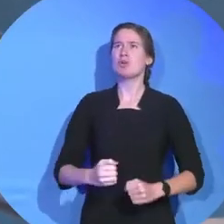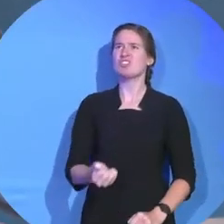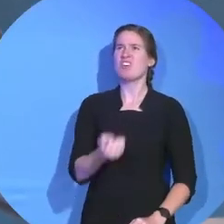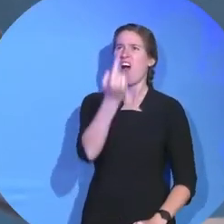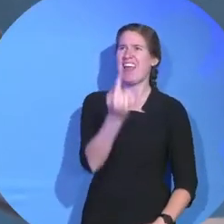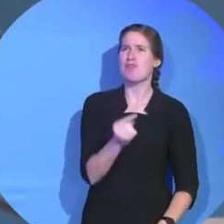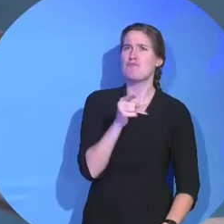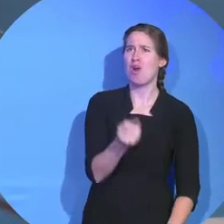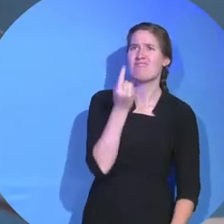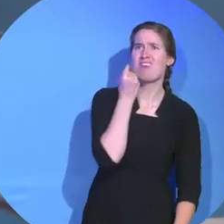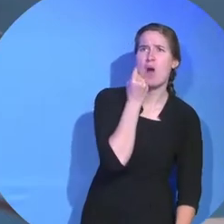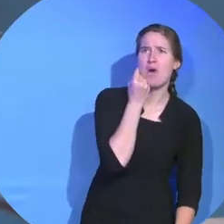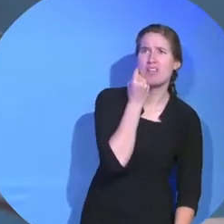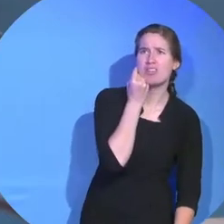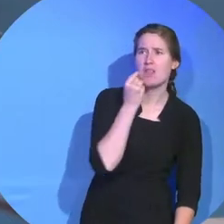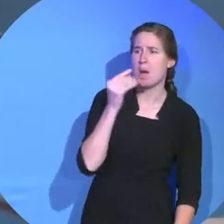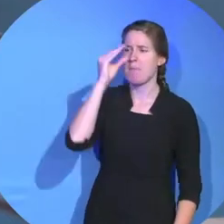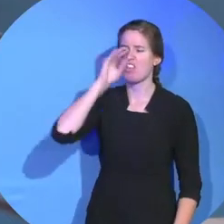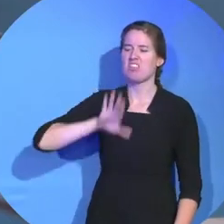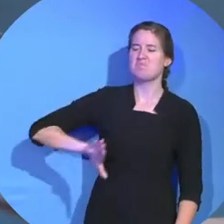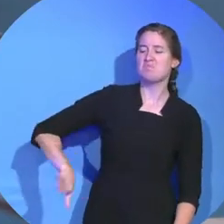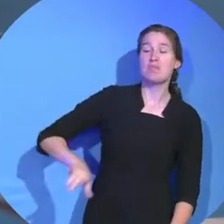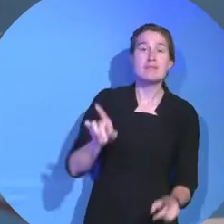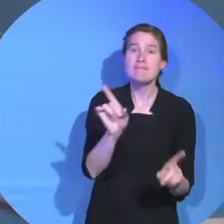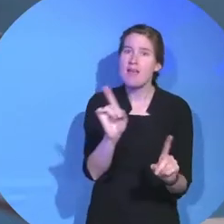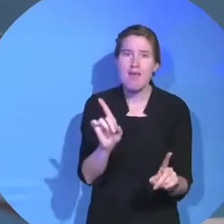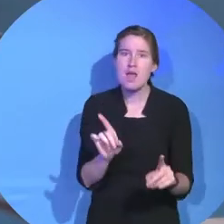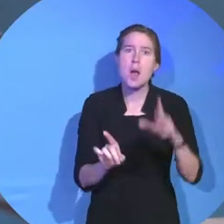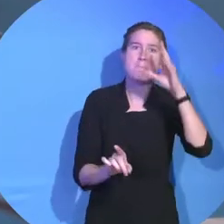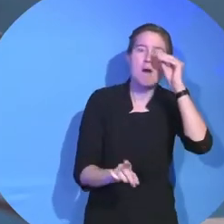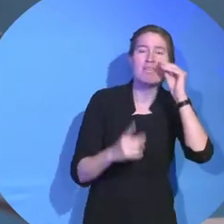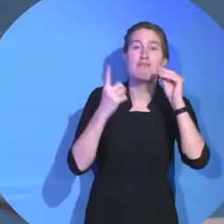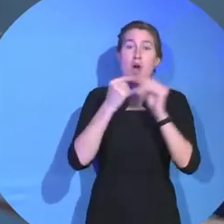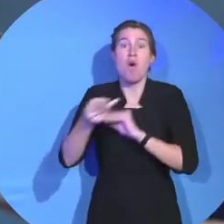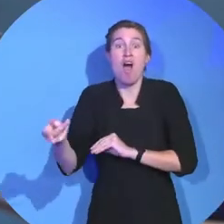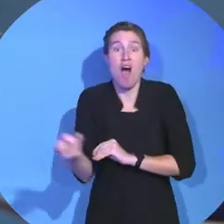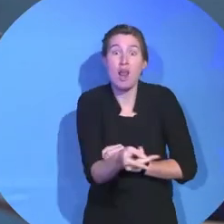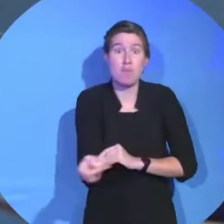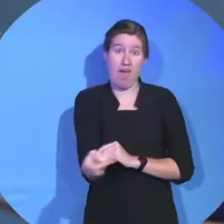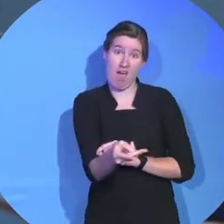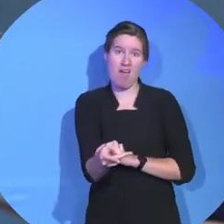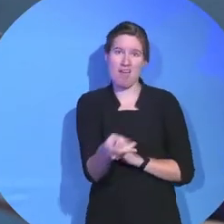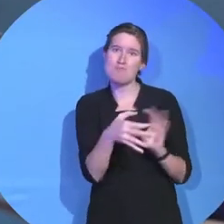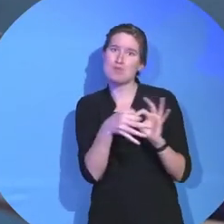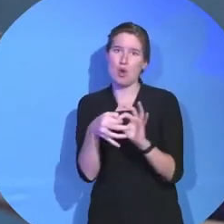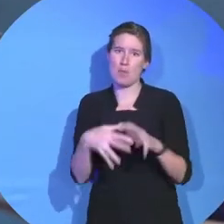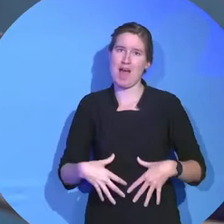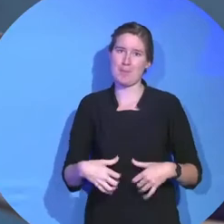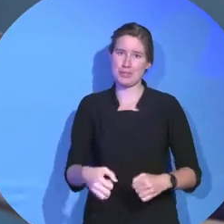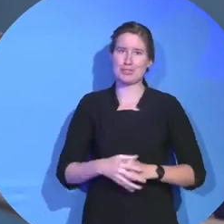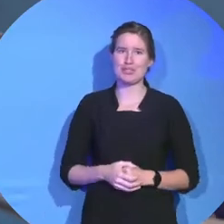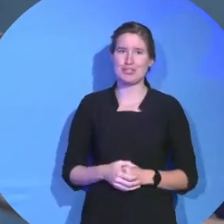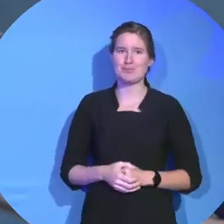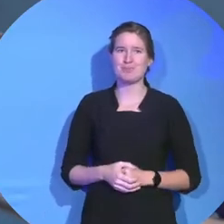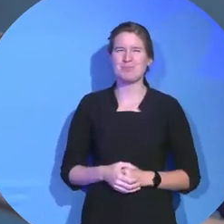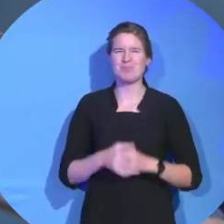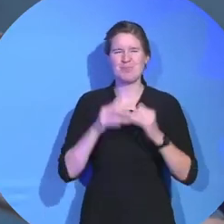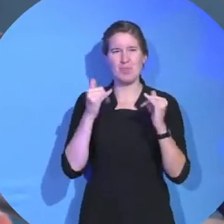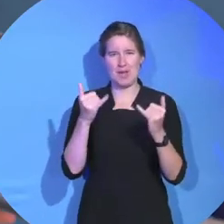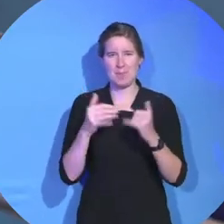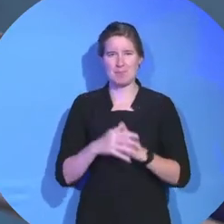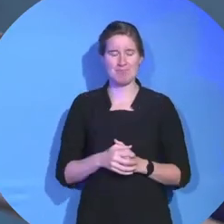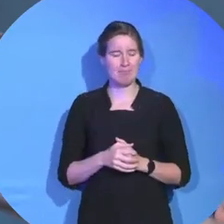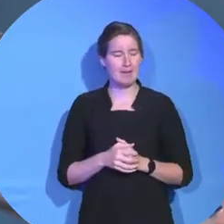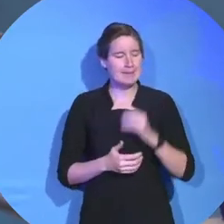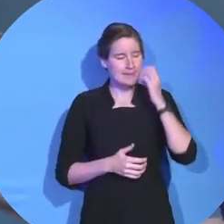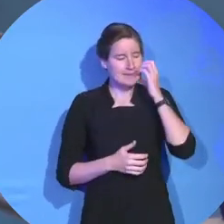en ja. Mannen doen niet mee. Nee, het is een zaak van vrouwen en mannen. En mannen. Ja, ik ga eventjes naar Chris, want er is een vraag binnengekomen van Lex. Die heeft